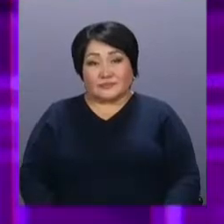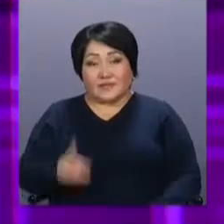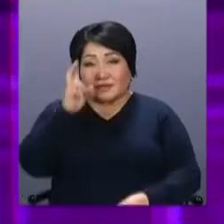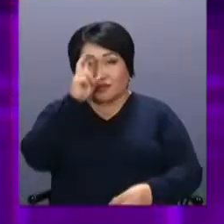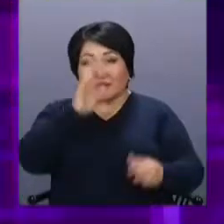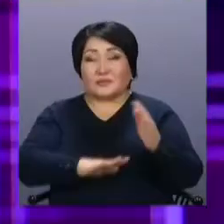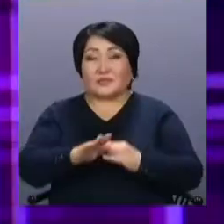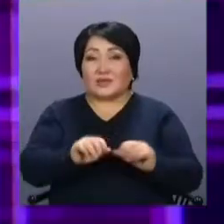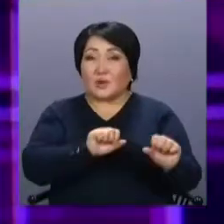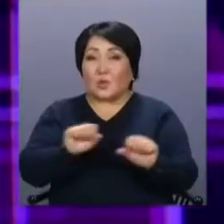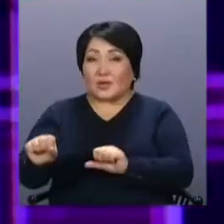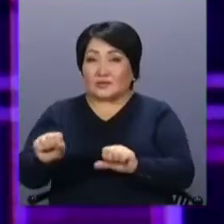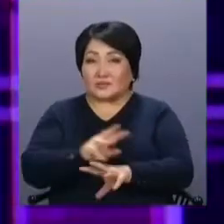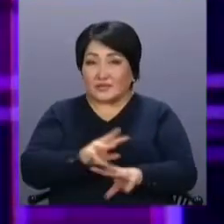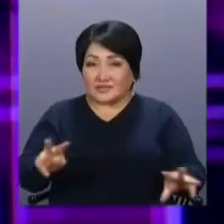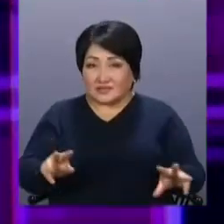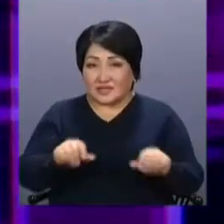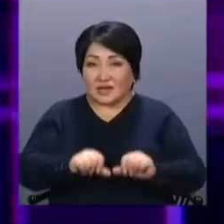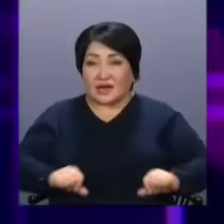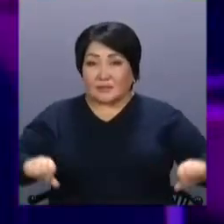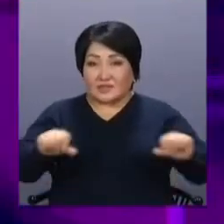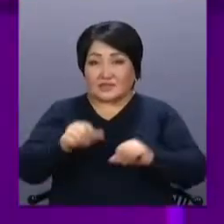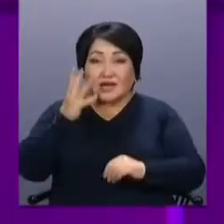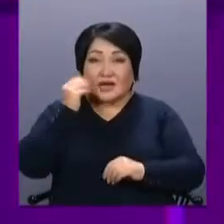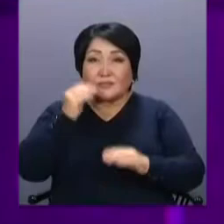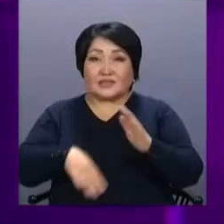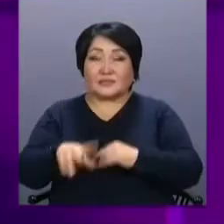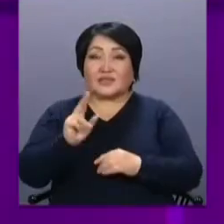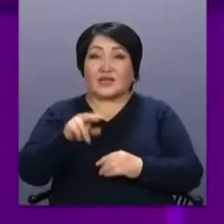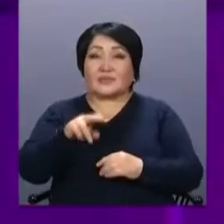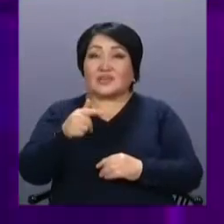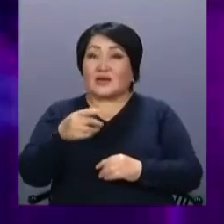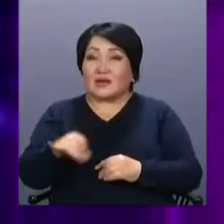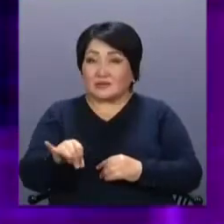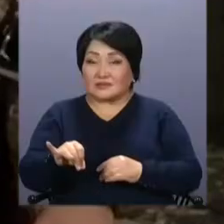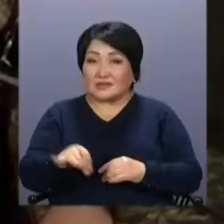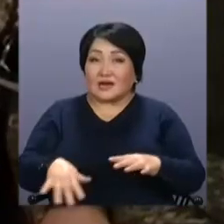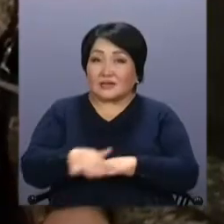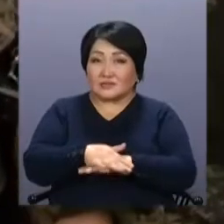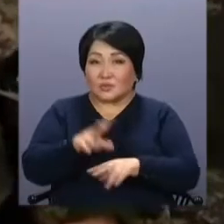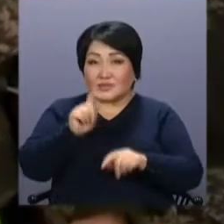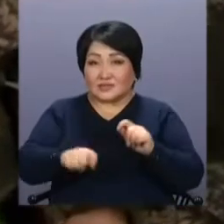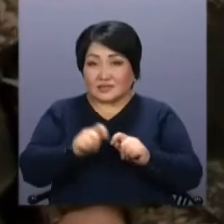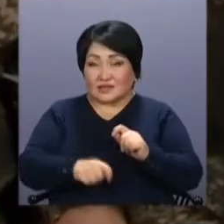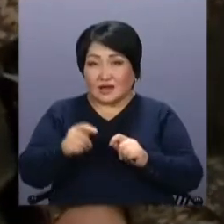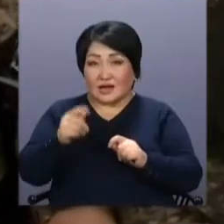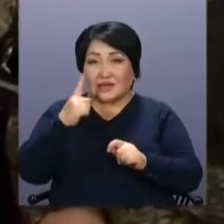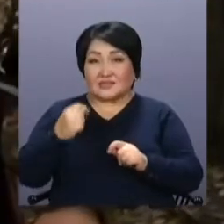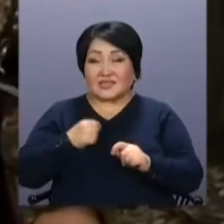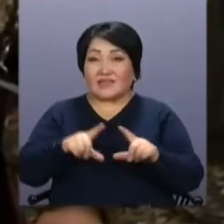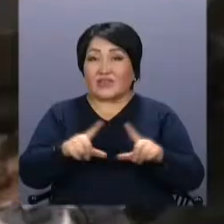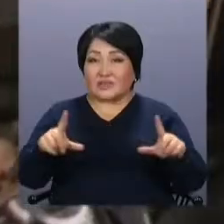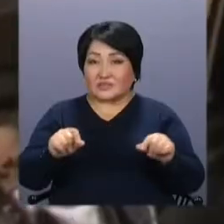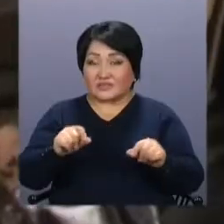Еліміздің қорғаныс министрлігінің комиссиясы Алматы және Қапшағай гарнизондарын тексерді. Әскери ведомство басшысы жұмыс